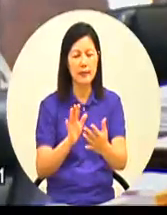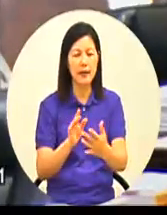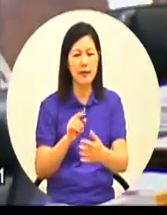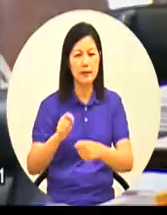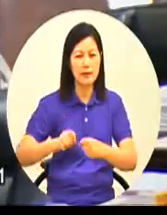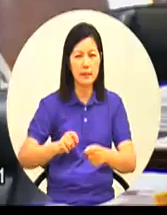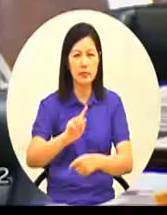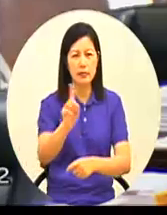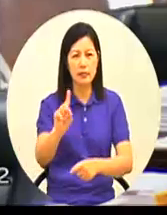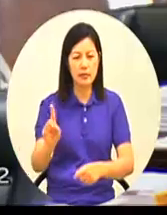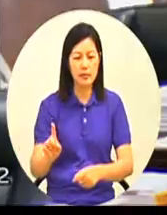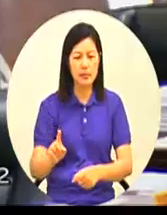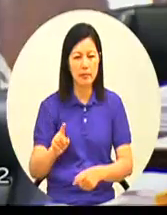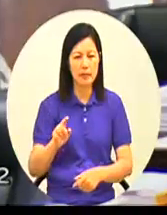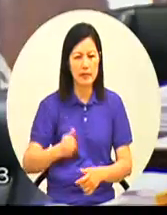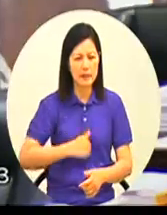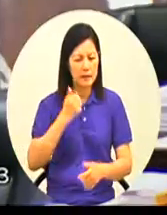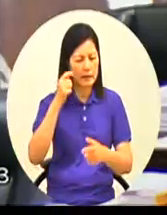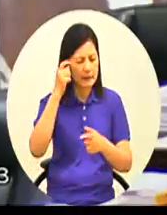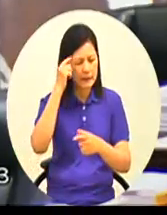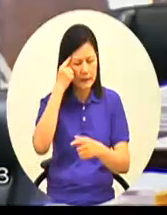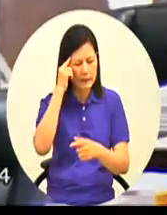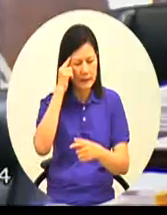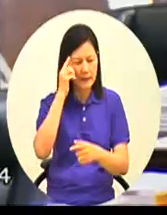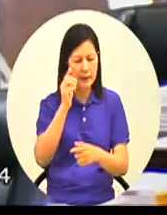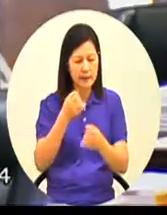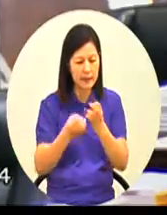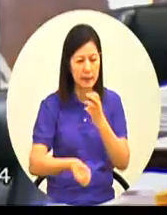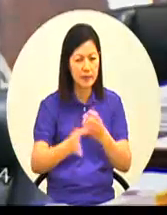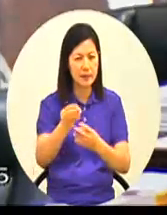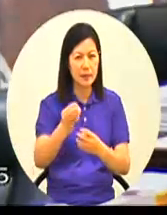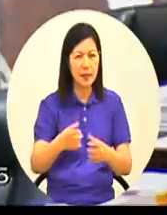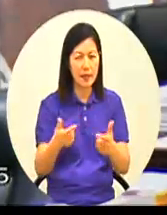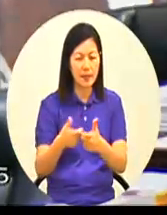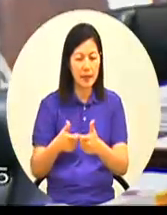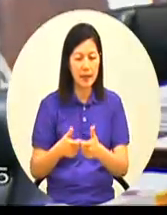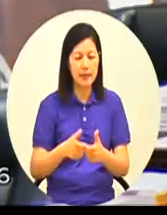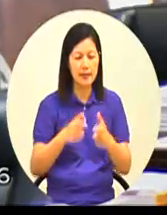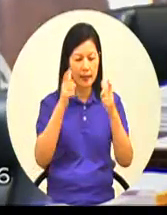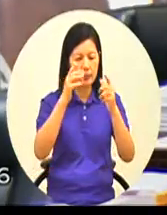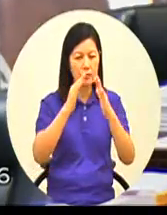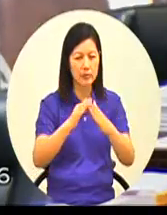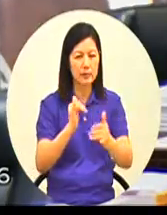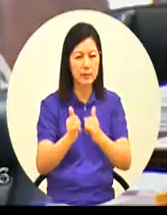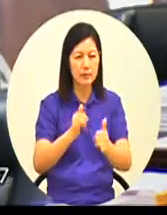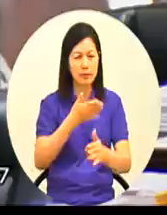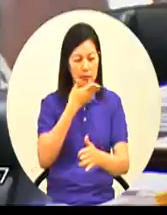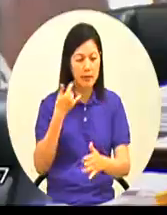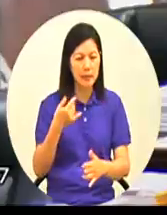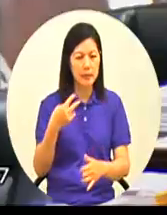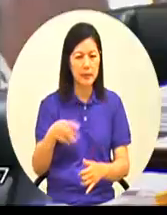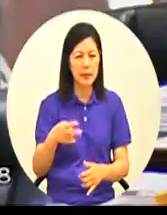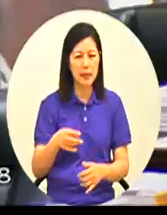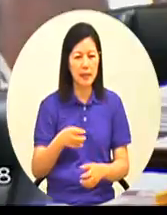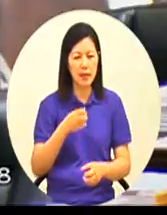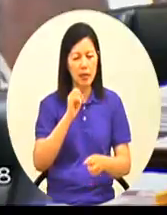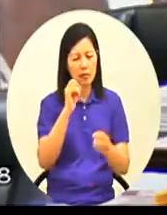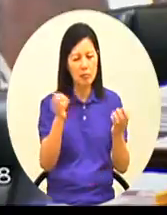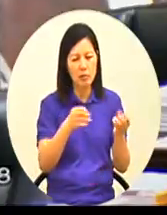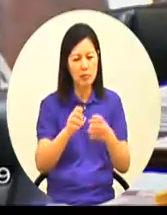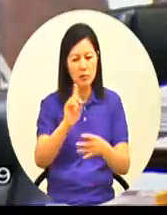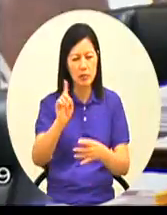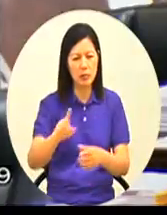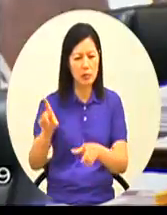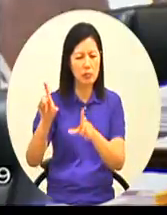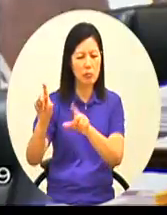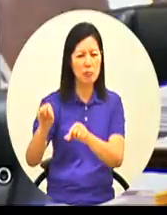考，当然配合可以配合的，符合高雄市利益的，不要只是当棋子，也不要让人家攻杀按着这杀啊，我就有